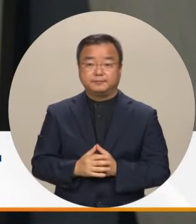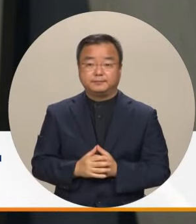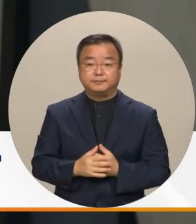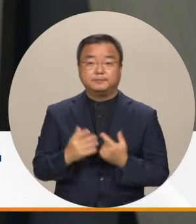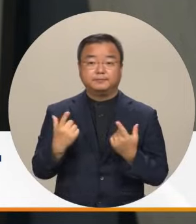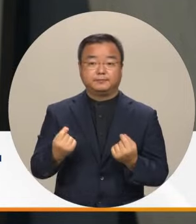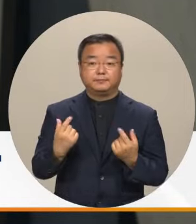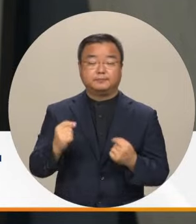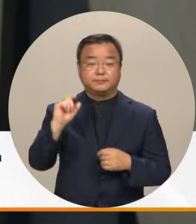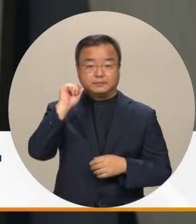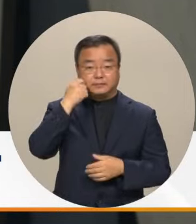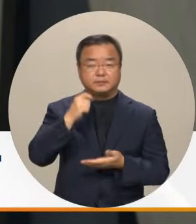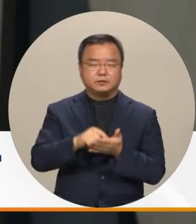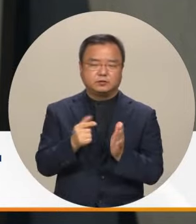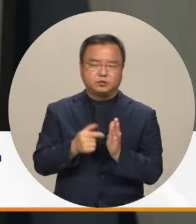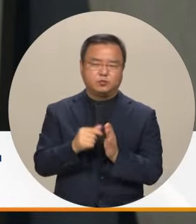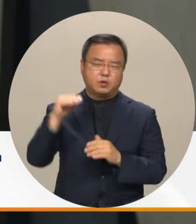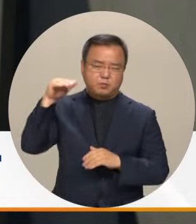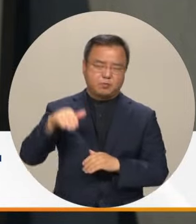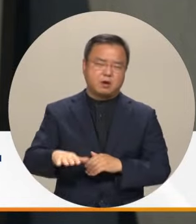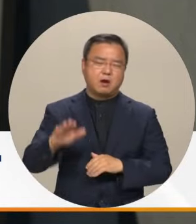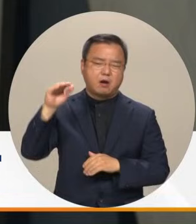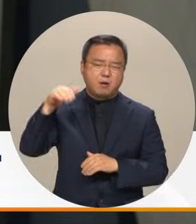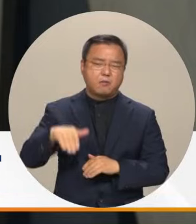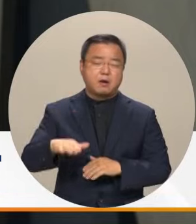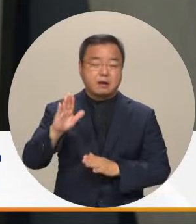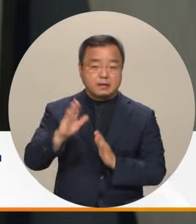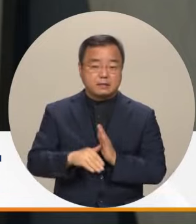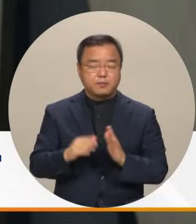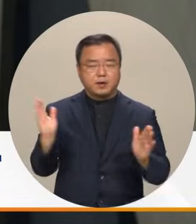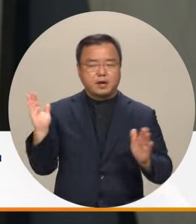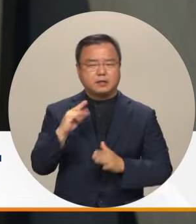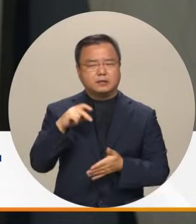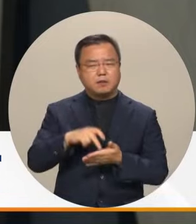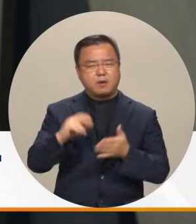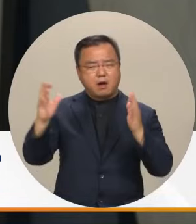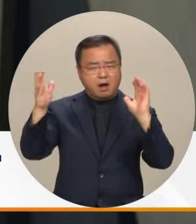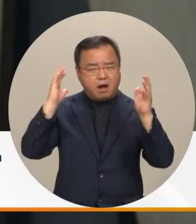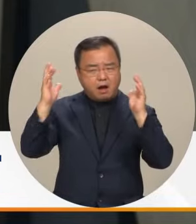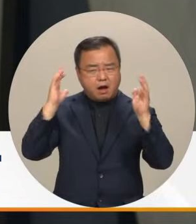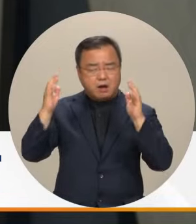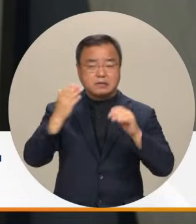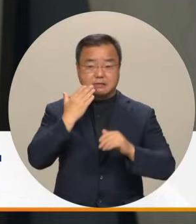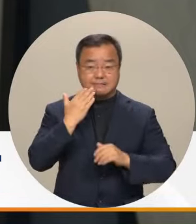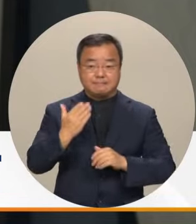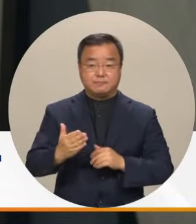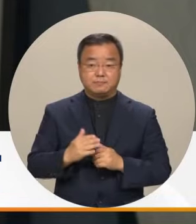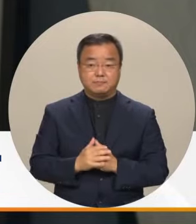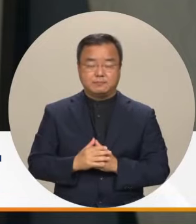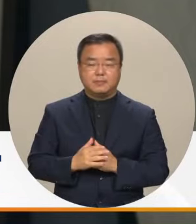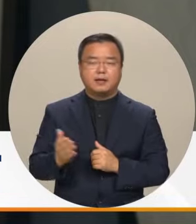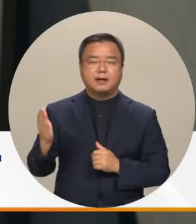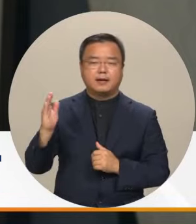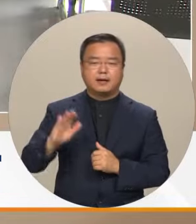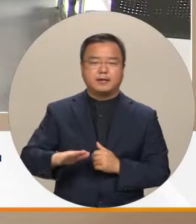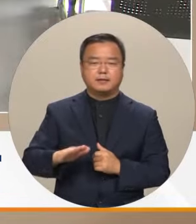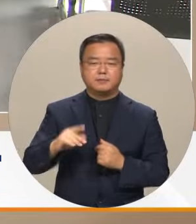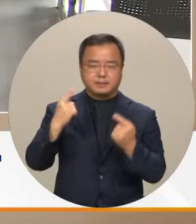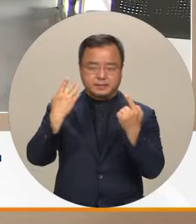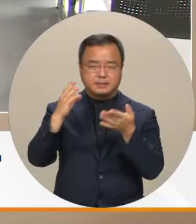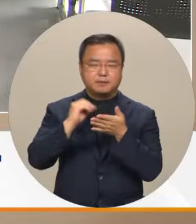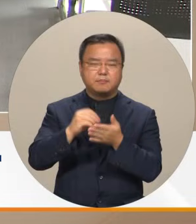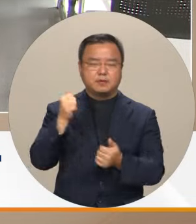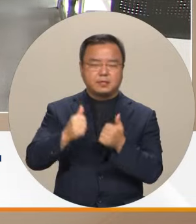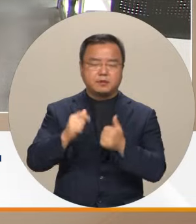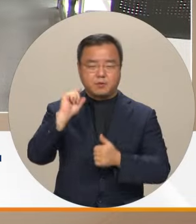자 이렇게 난이도가 널뛰기를 하다 보면 사실 수험생 입장에서는 어 되게 혼란스러울 수밖에 없거든요 하지만 뭐 수능 난이도에